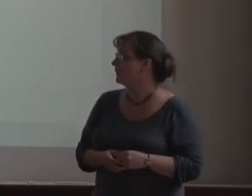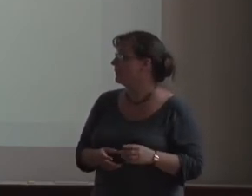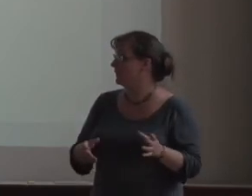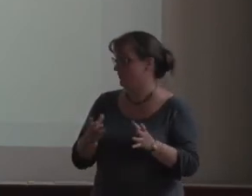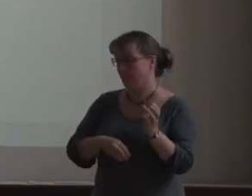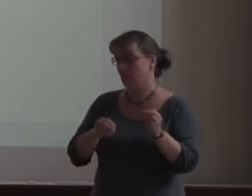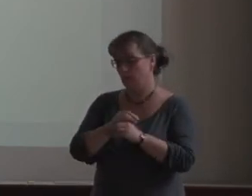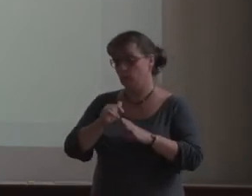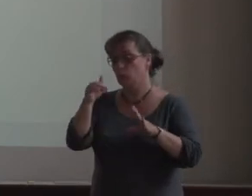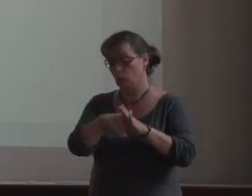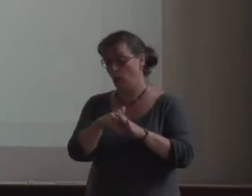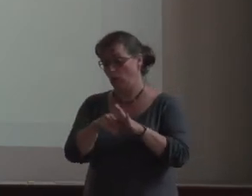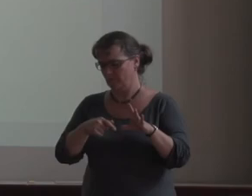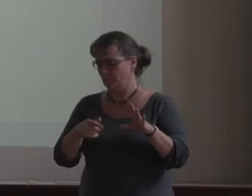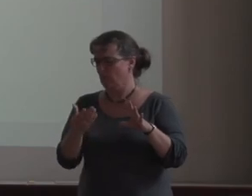en async.io.